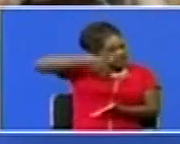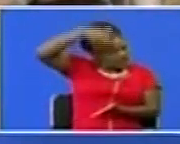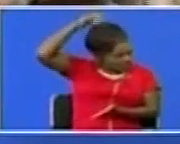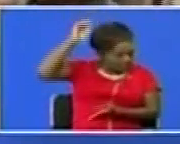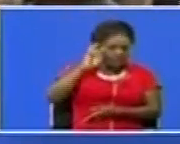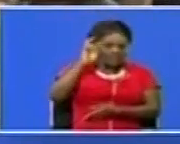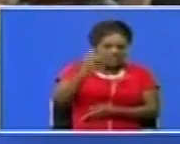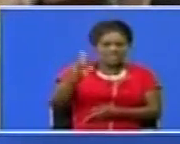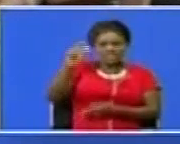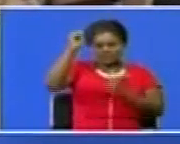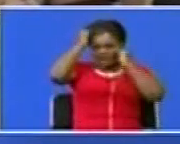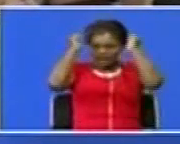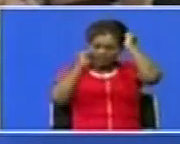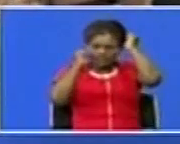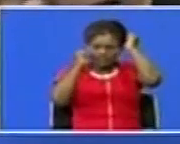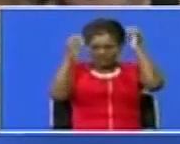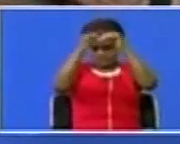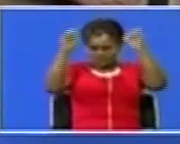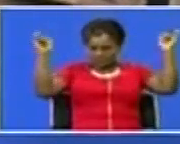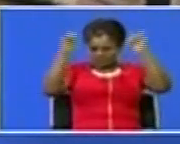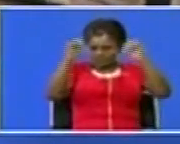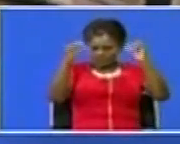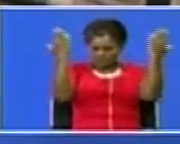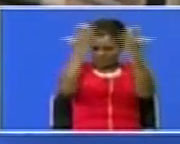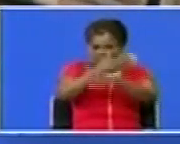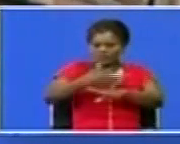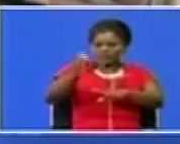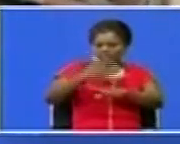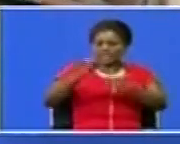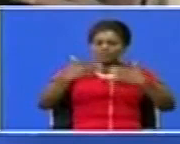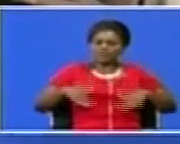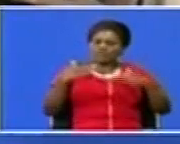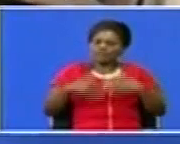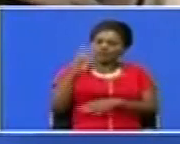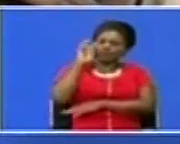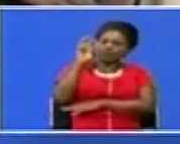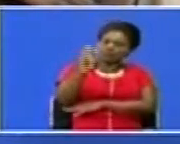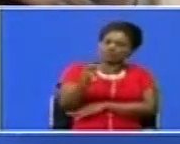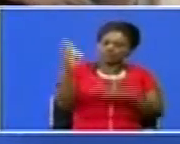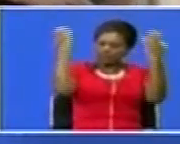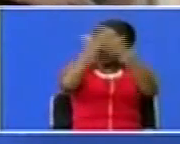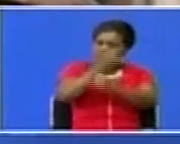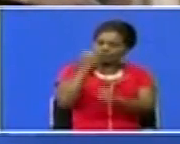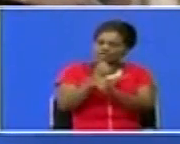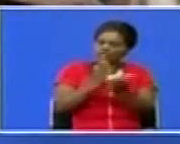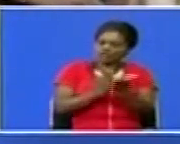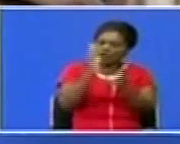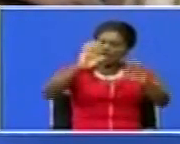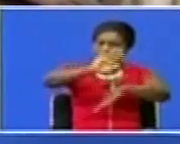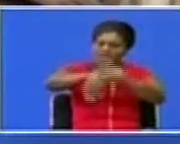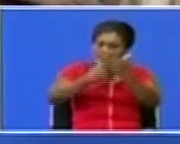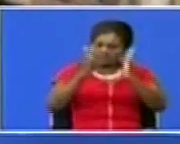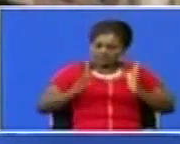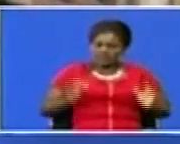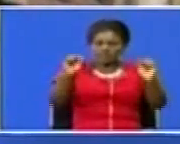in barracks. And so what we did, because it was a night, is that we sent the response team to go and watch over the night to ensure that everyone was safe there